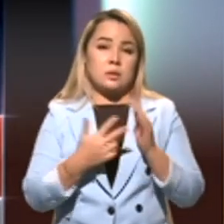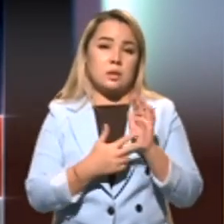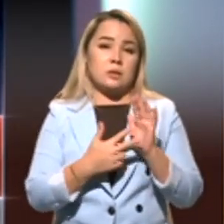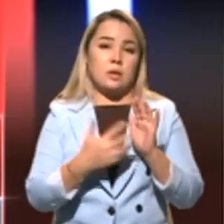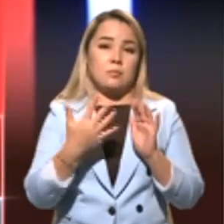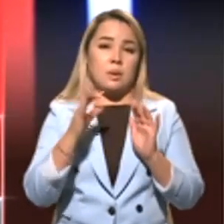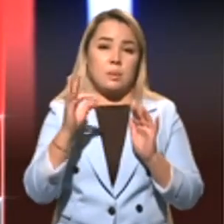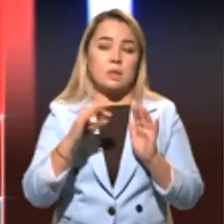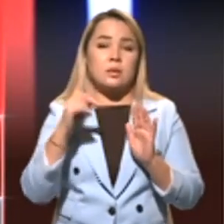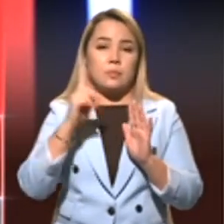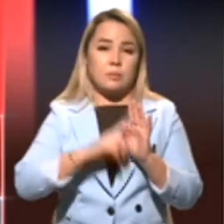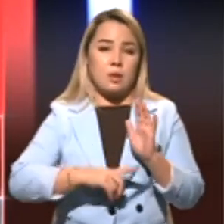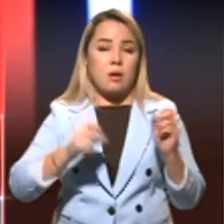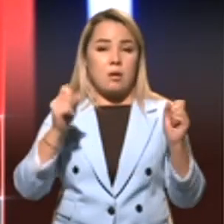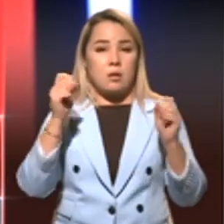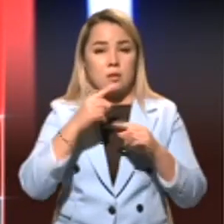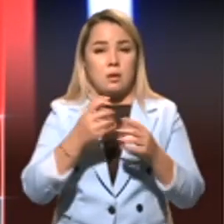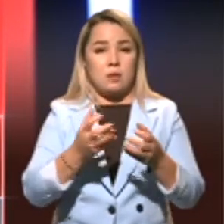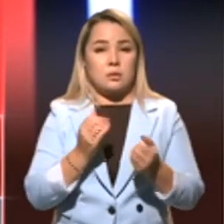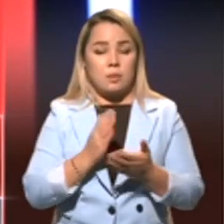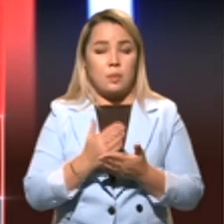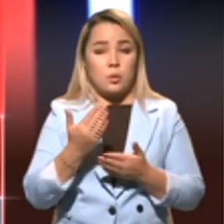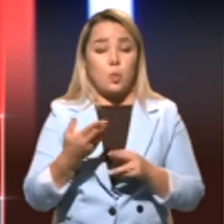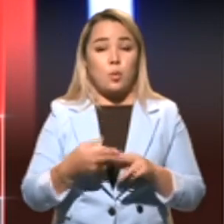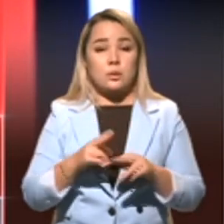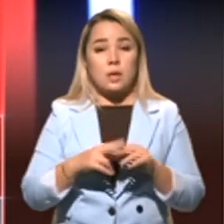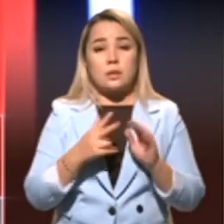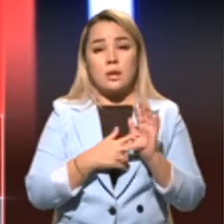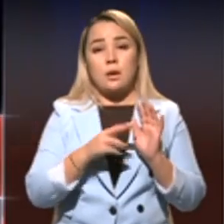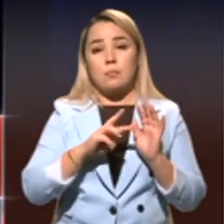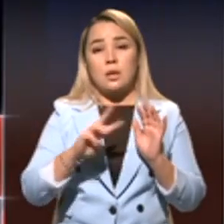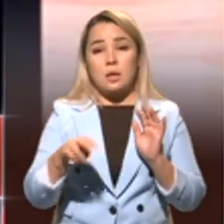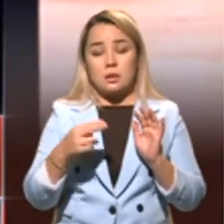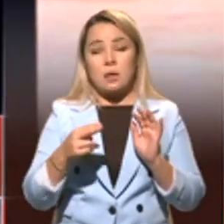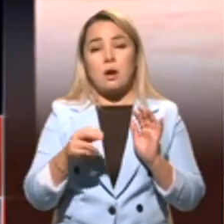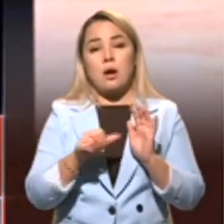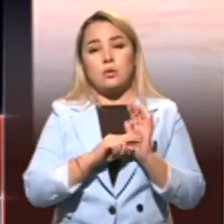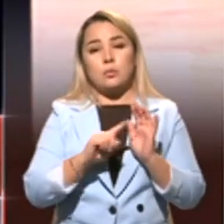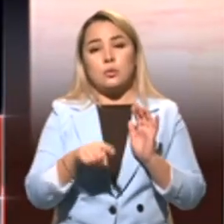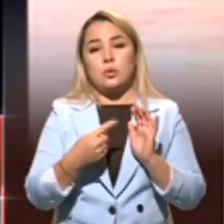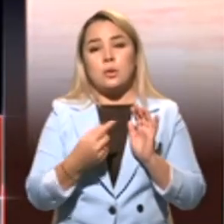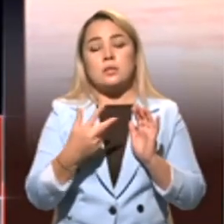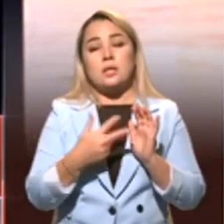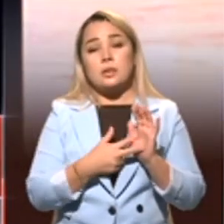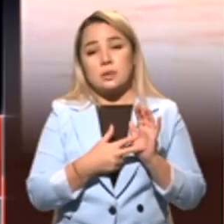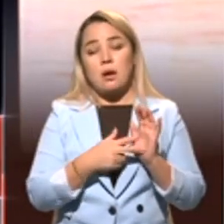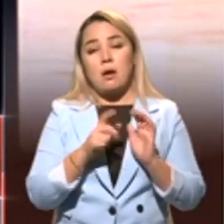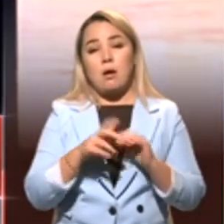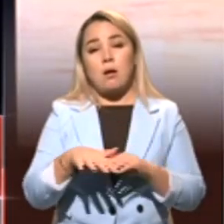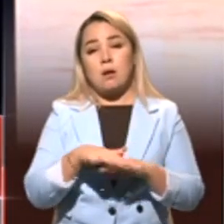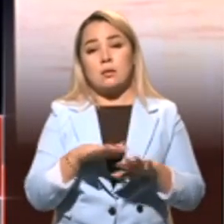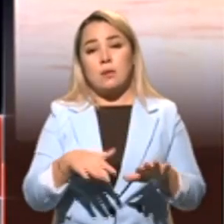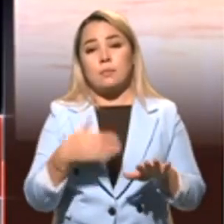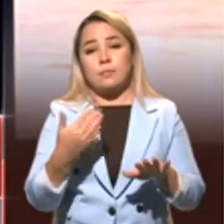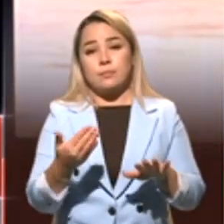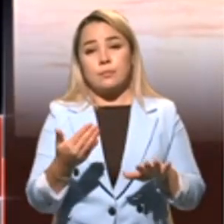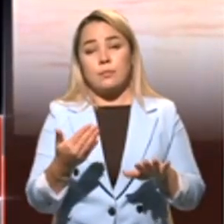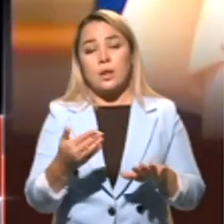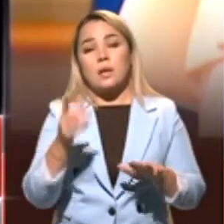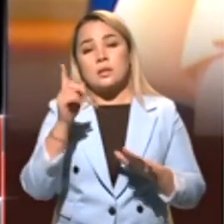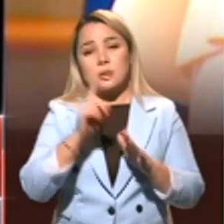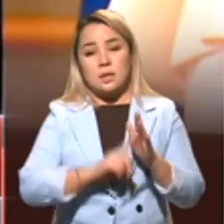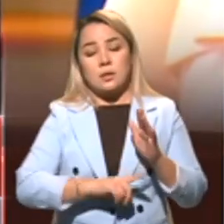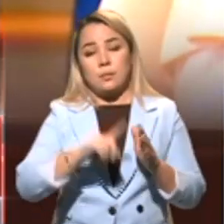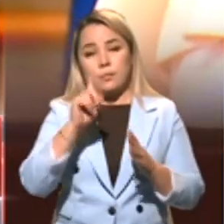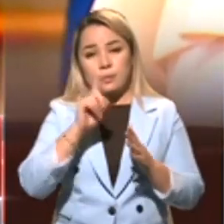дінге сенушілер деген анықтама алдым мен. Демек ол 8 миллиард халықтың 6,8 халқы дінге